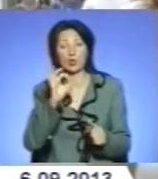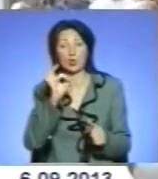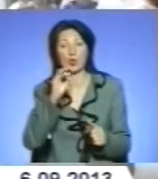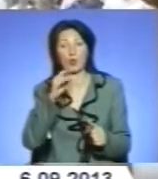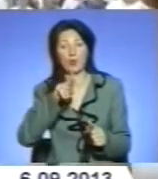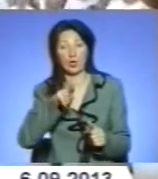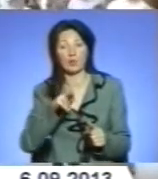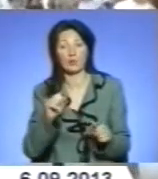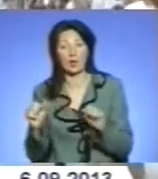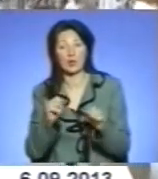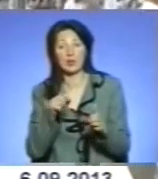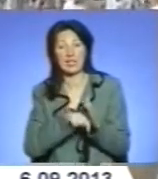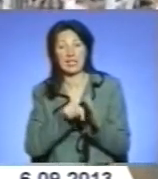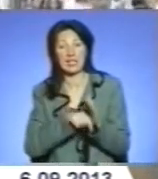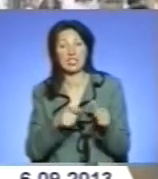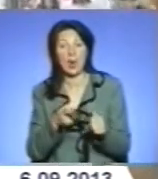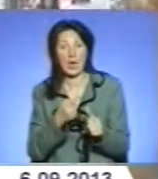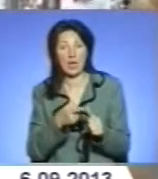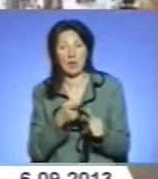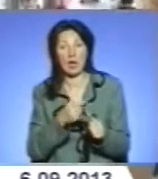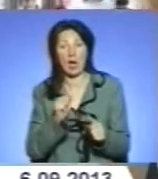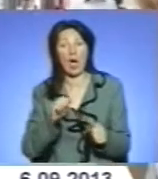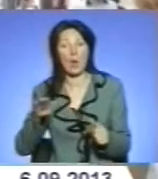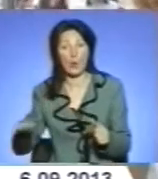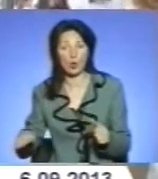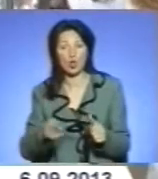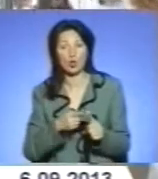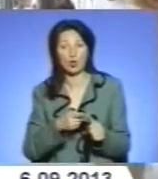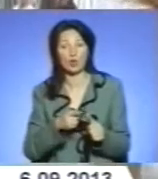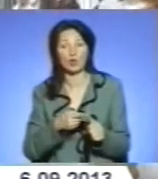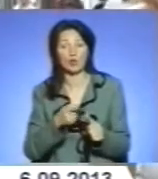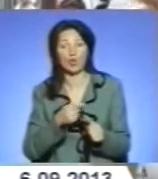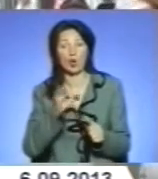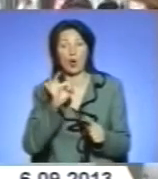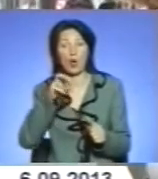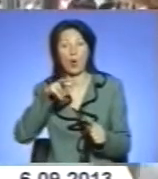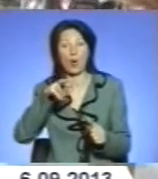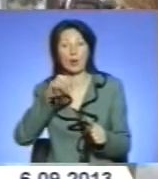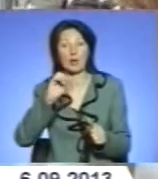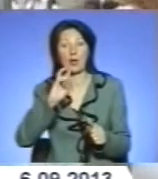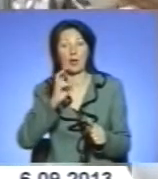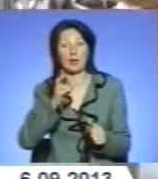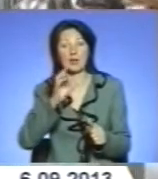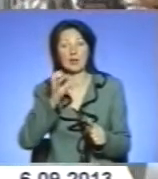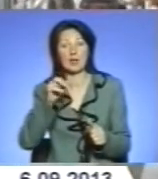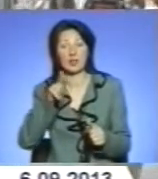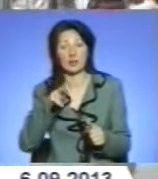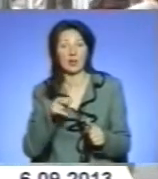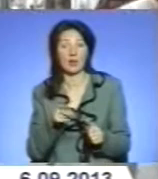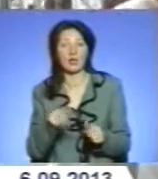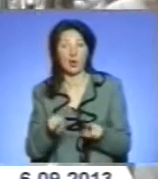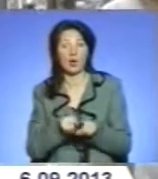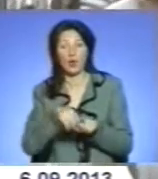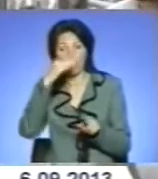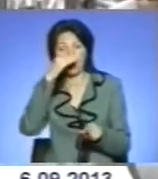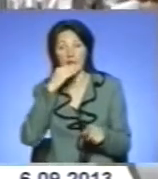Керувалася значенням імені. А молодша звуть Олександра. А тут же виходило з того, що тата так звуть на